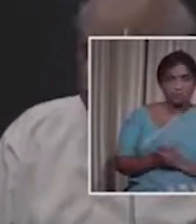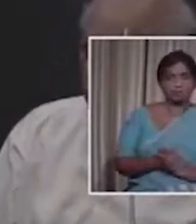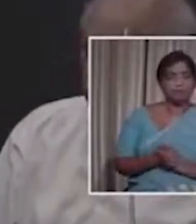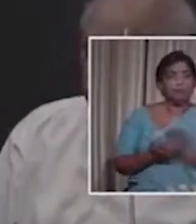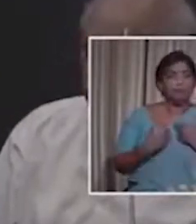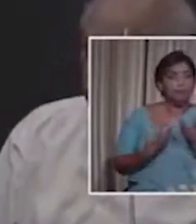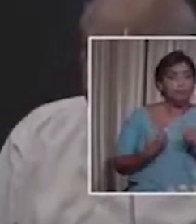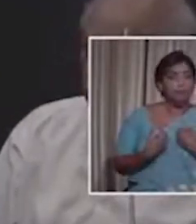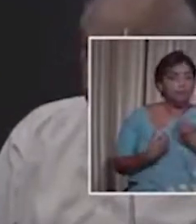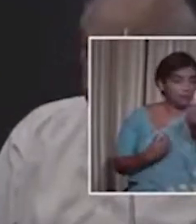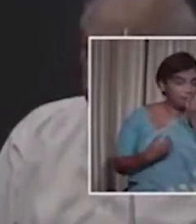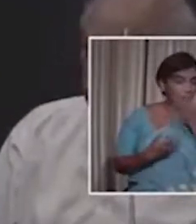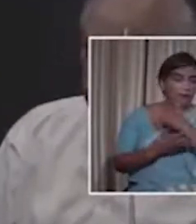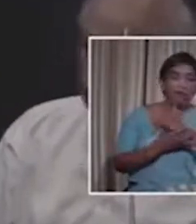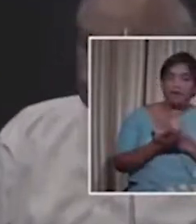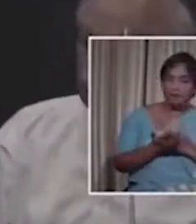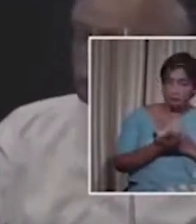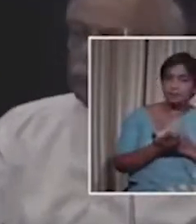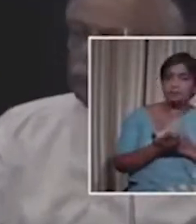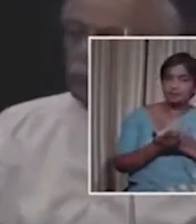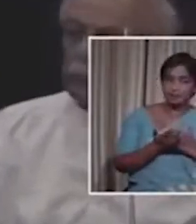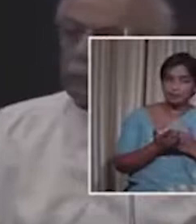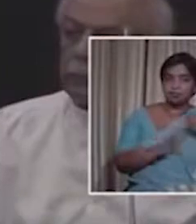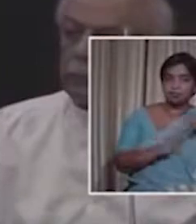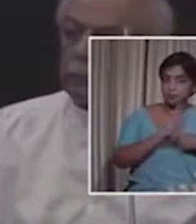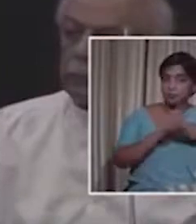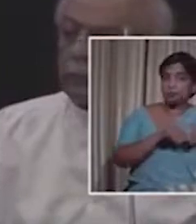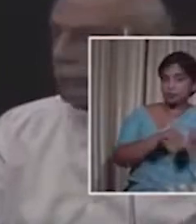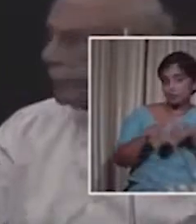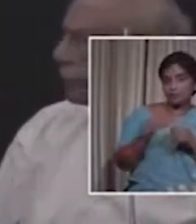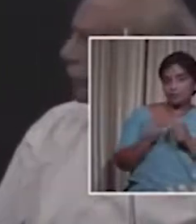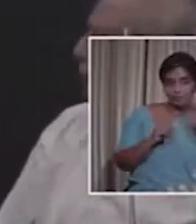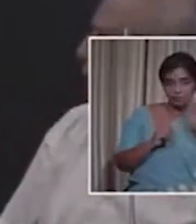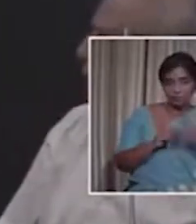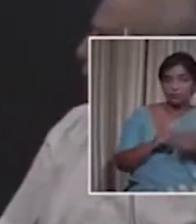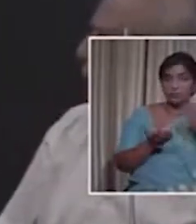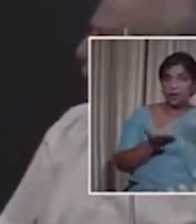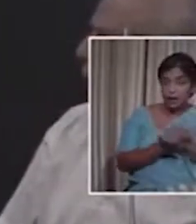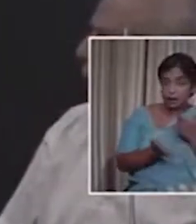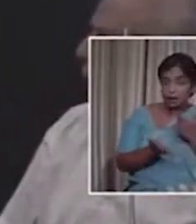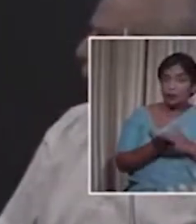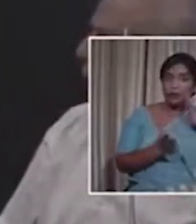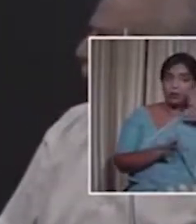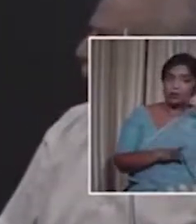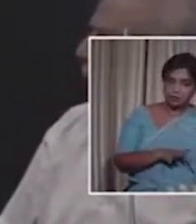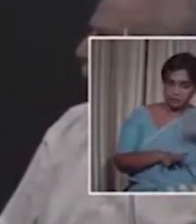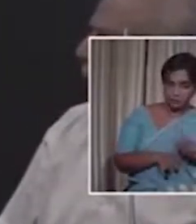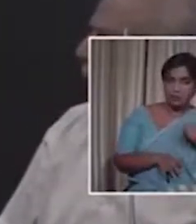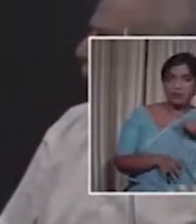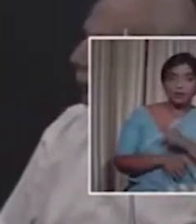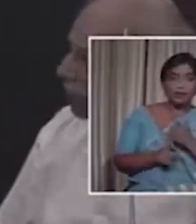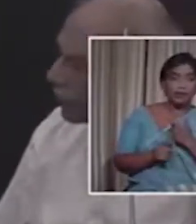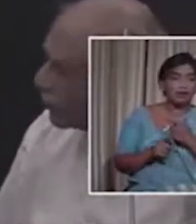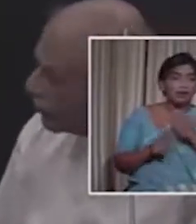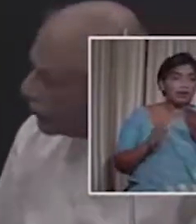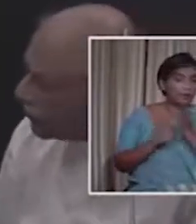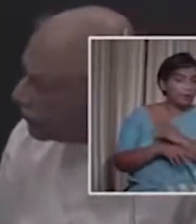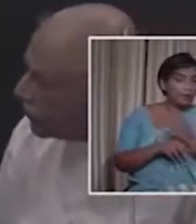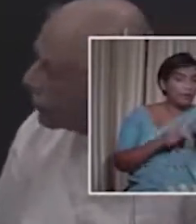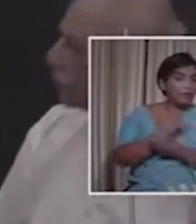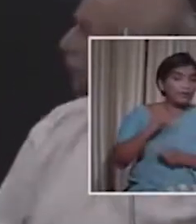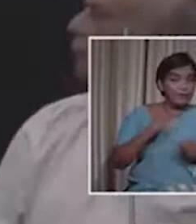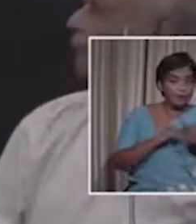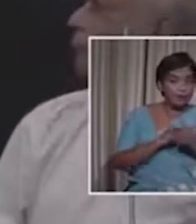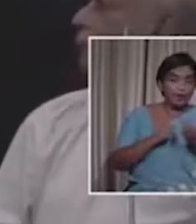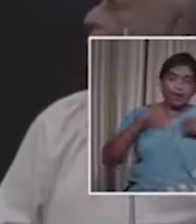1 மாதத்துக்கு $150 மில்லியன் அளவில் செலவாகும். அழிந்து வரும் விவசாயத்தை மீண்டும் கட்டியெழுப்பும் பணியை உடனடியாக தொடங்க வேண்டும். நமது ஏற்றுமதி பயிர்களுக்கு சர்வதேச